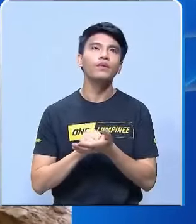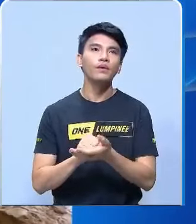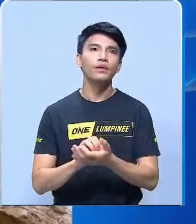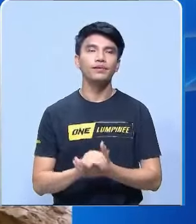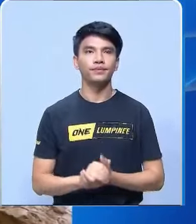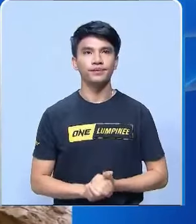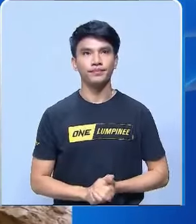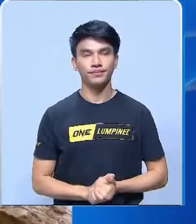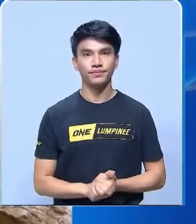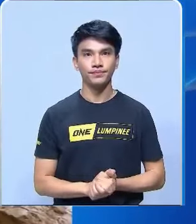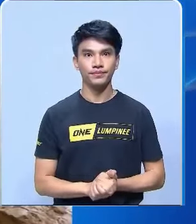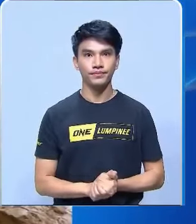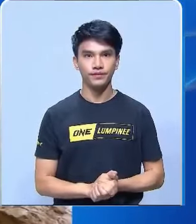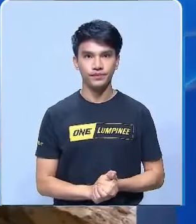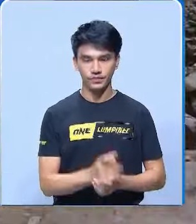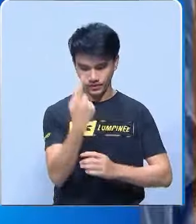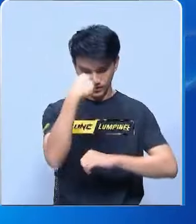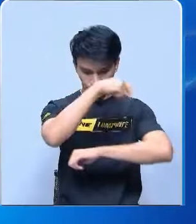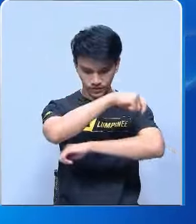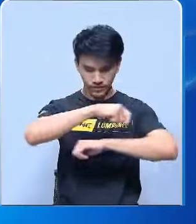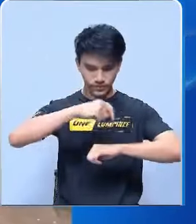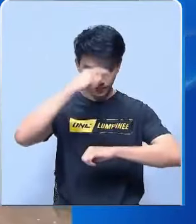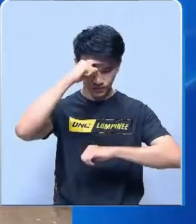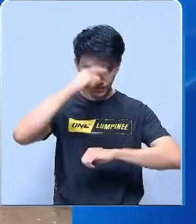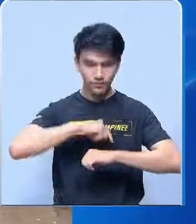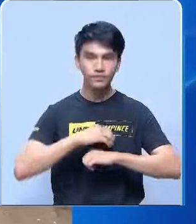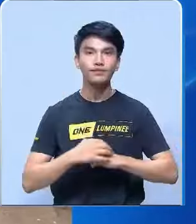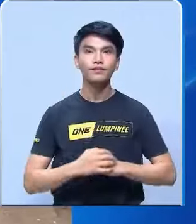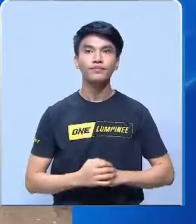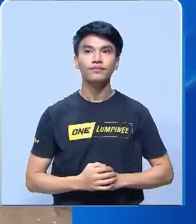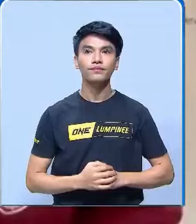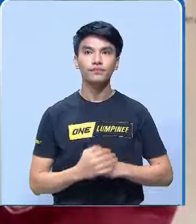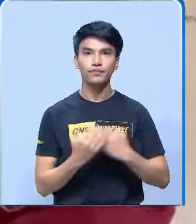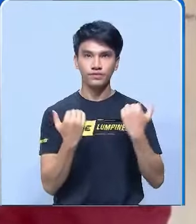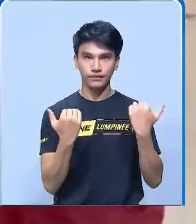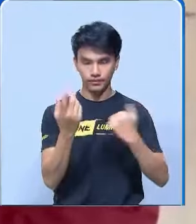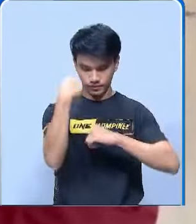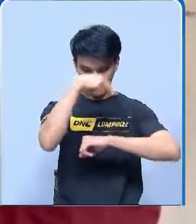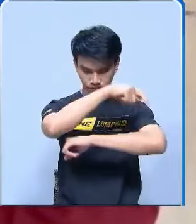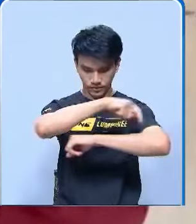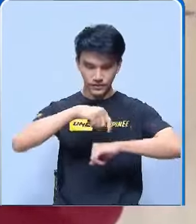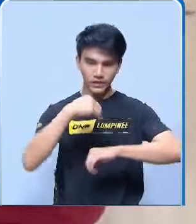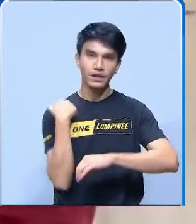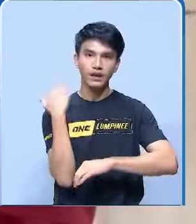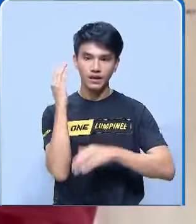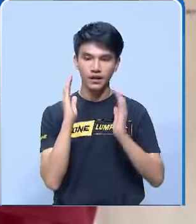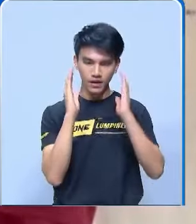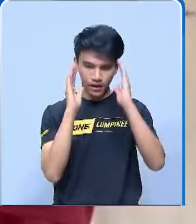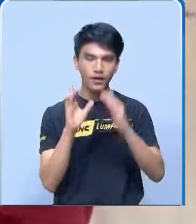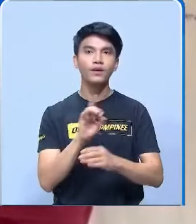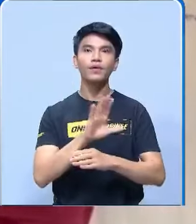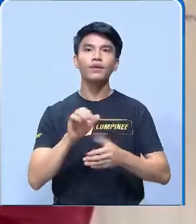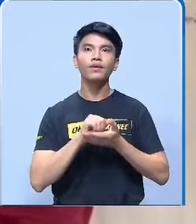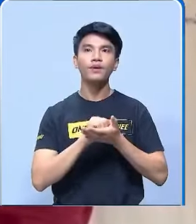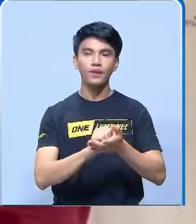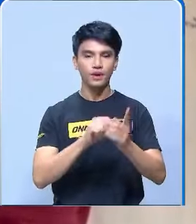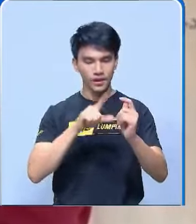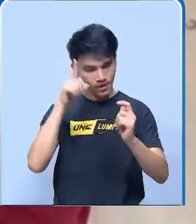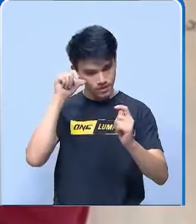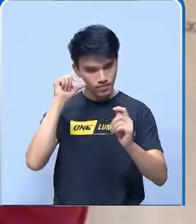เดี๋ยวทางวิศวกรรมสถานแห่งประเทศไทยในพระบรมราชูปถัมภ์จะส่งวิศวกรอาสา100คนลงพื้นที่ที่อำเภอแม่สาย